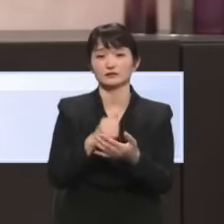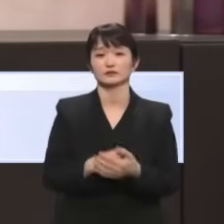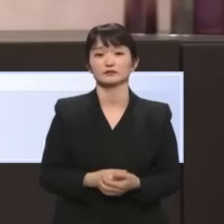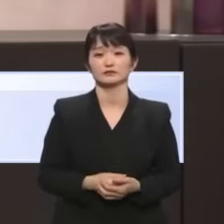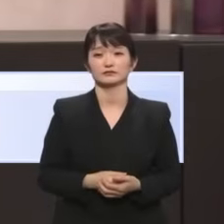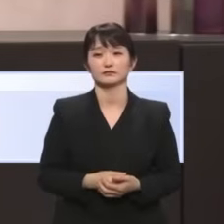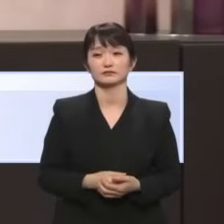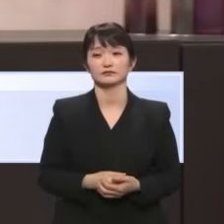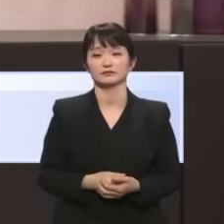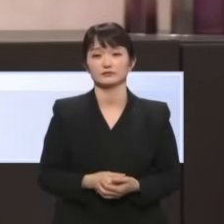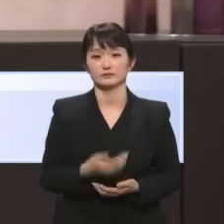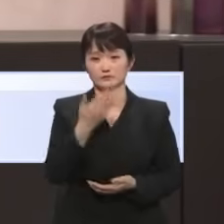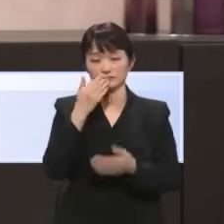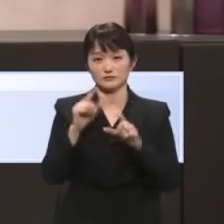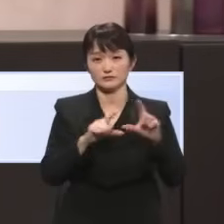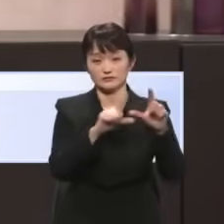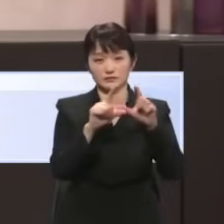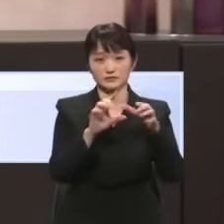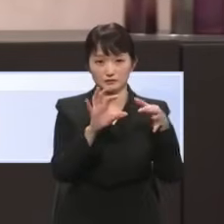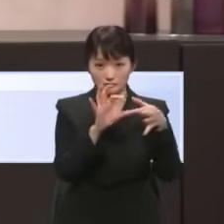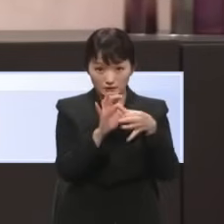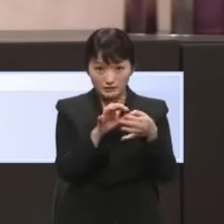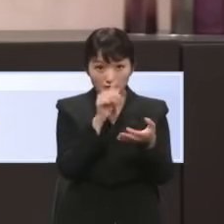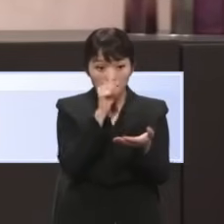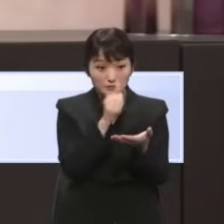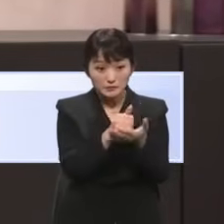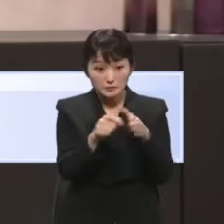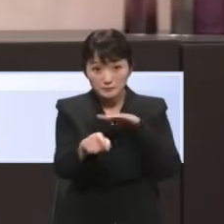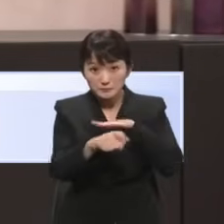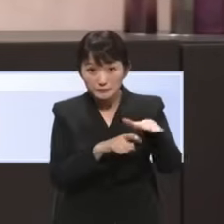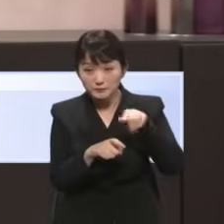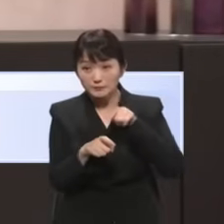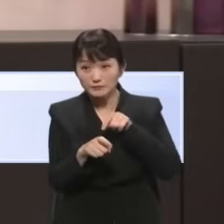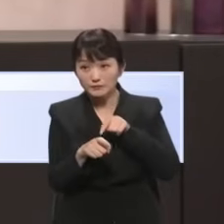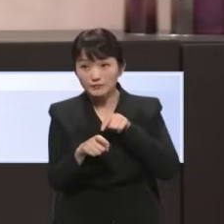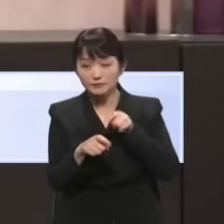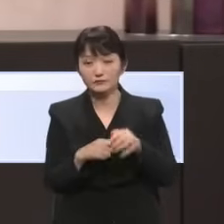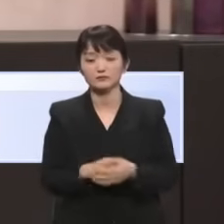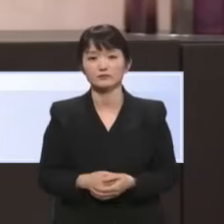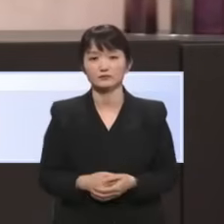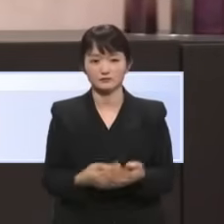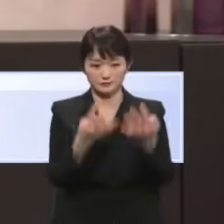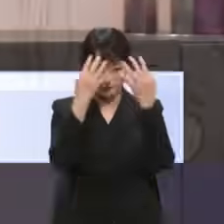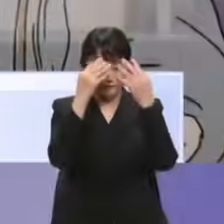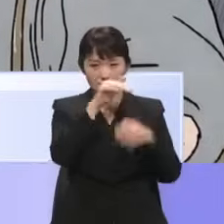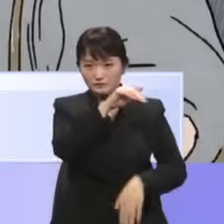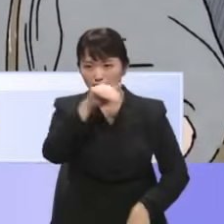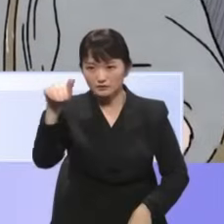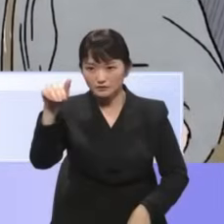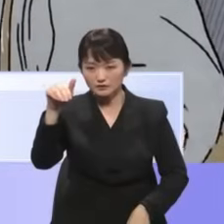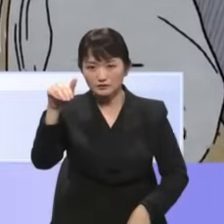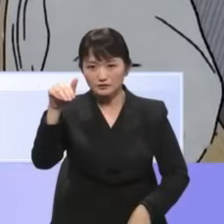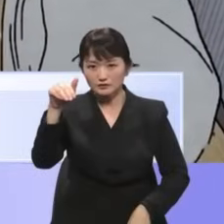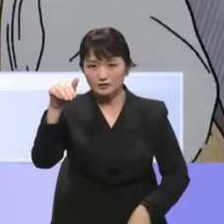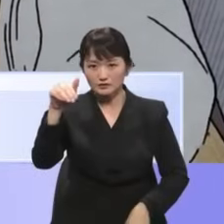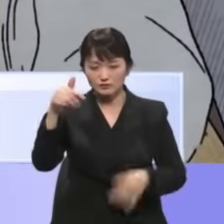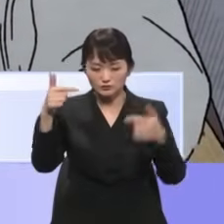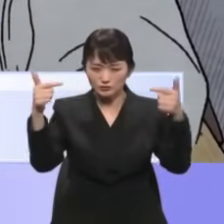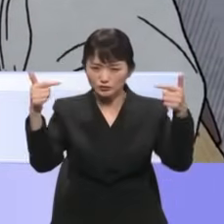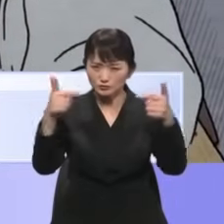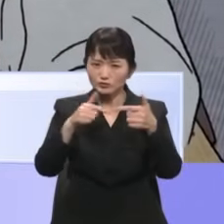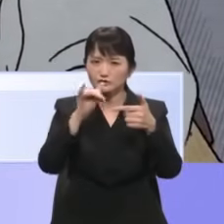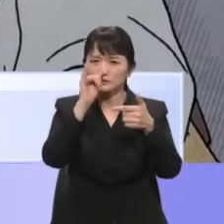범죄로 인해서 어떤 절도죄를 저질렀다 했을 때는 실제로 절도죄 양연 기준상 좀 감경해 주는 요소가